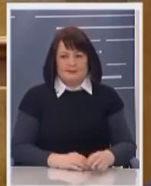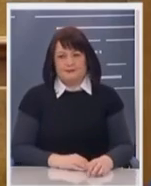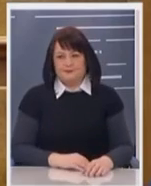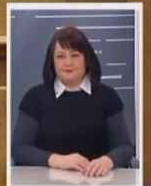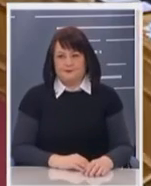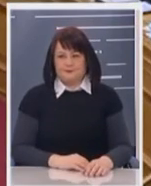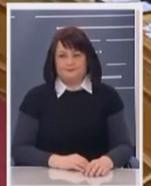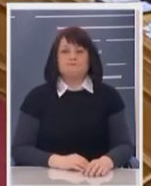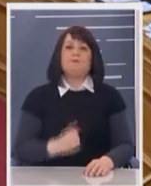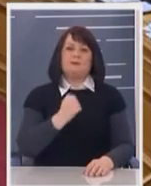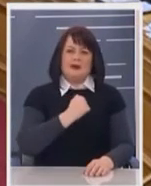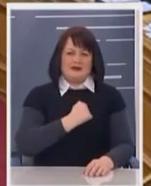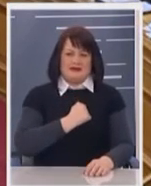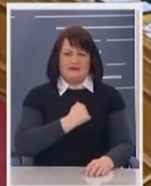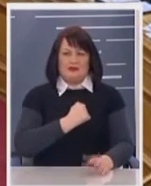Θεωρώ αναγκαίο